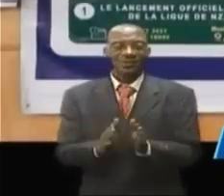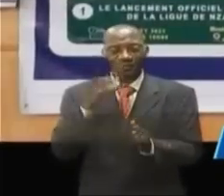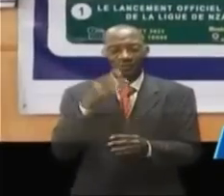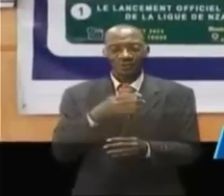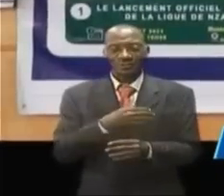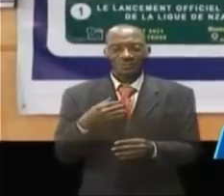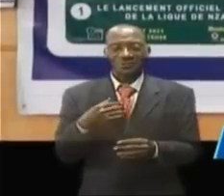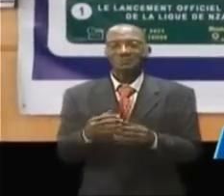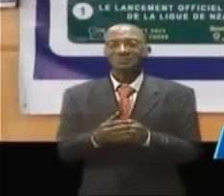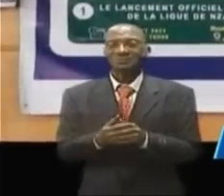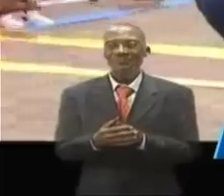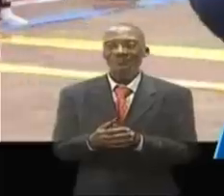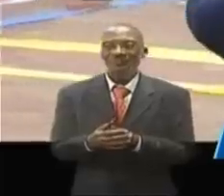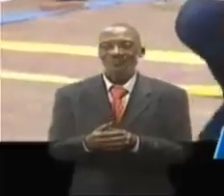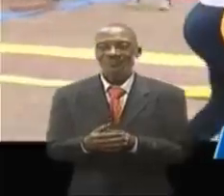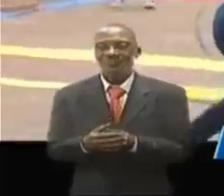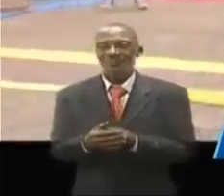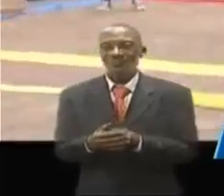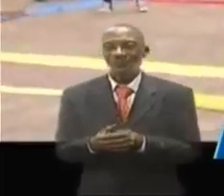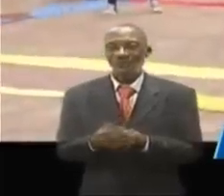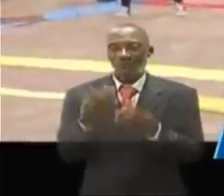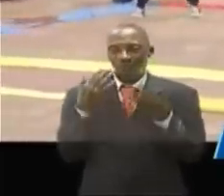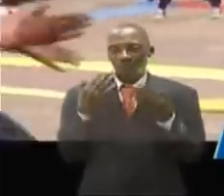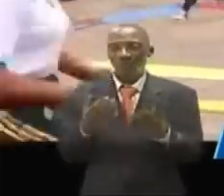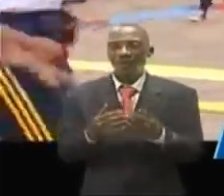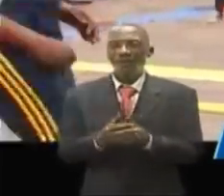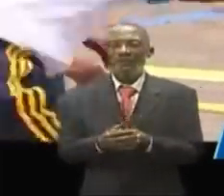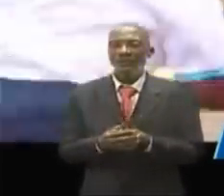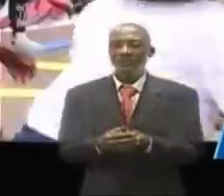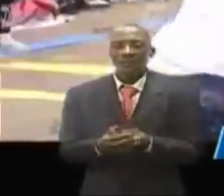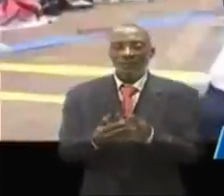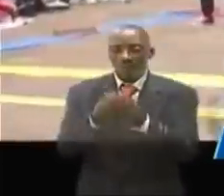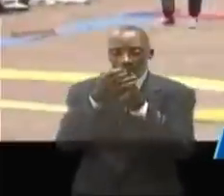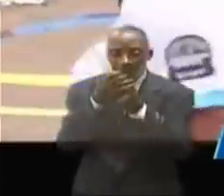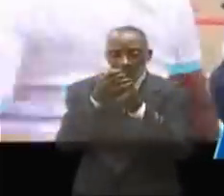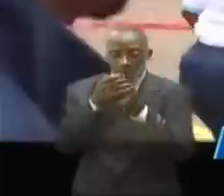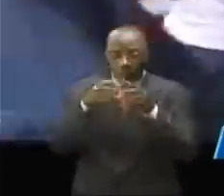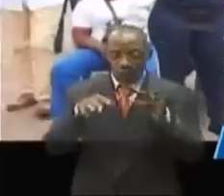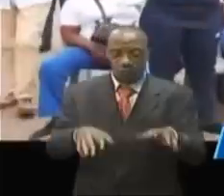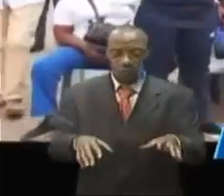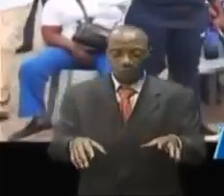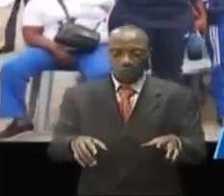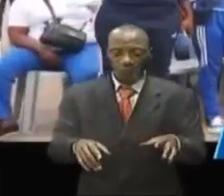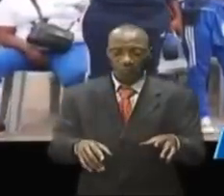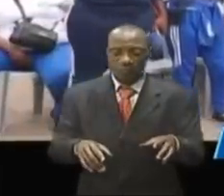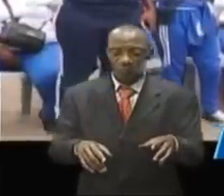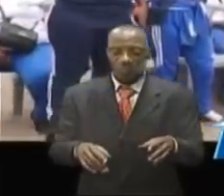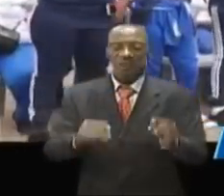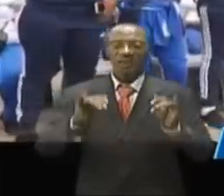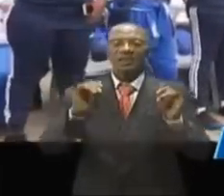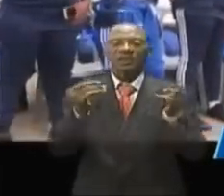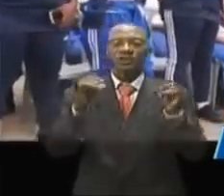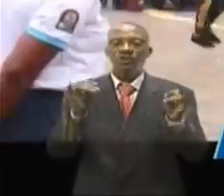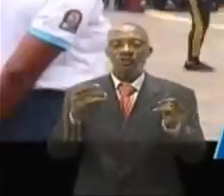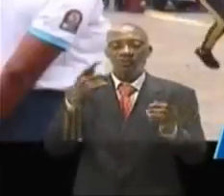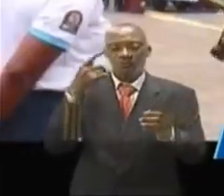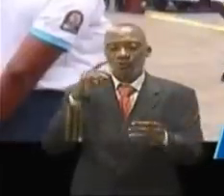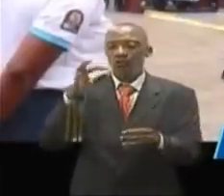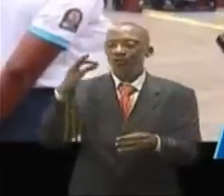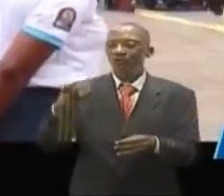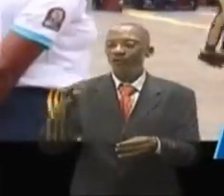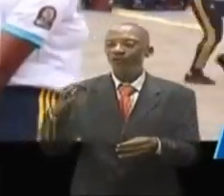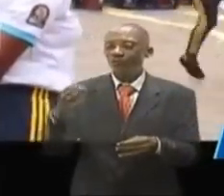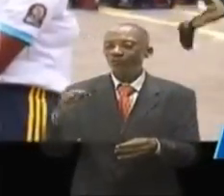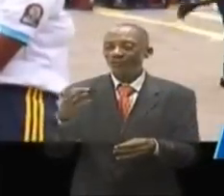La 9e édition de Jeux de la Francophonie, un événement de grande envergure qui va abriter la République démocratique du